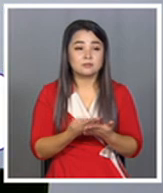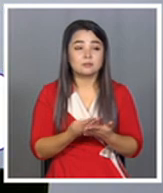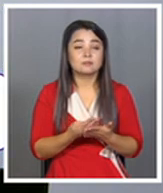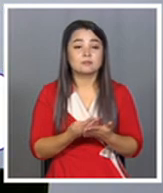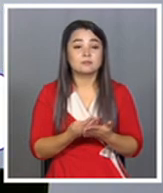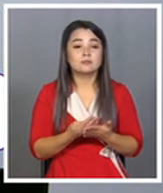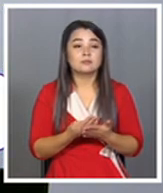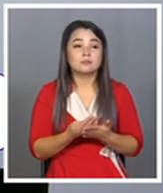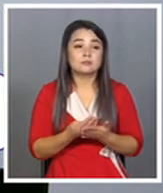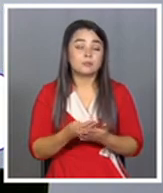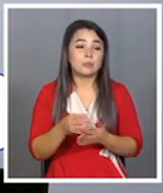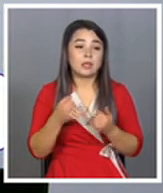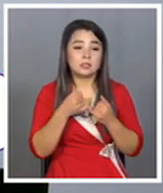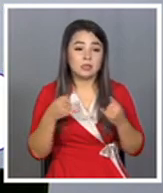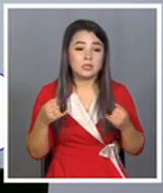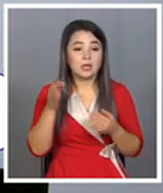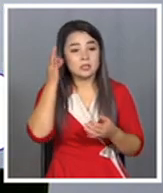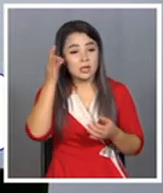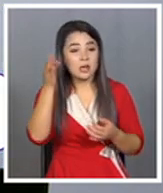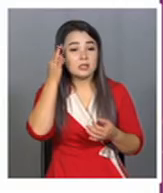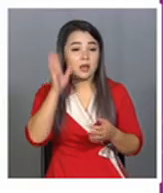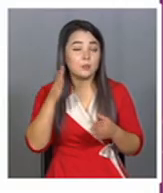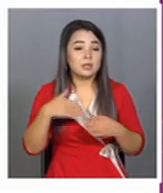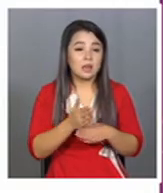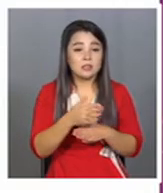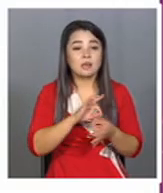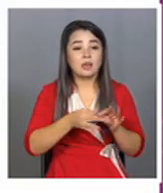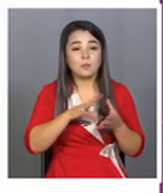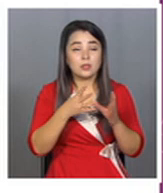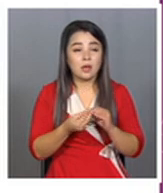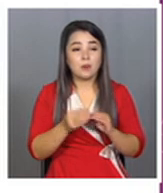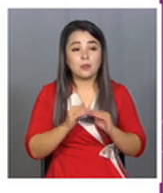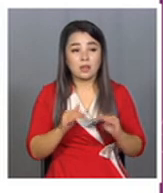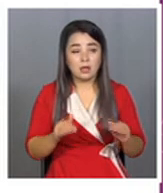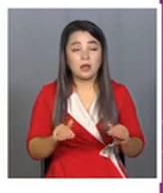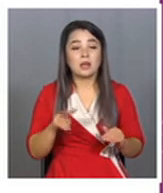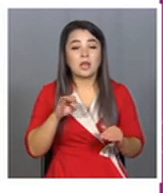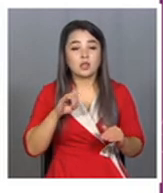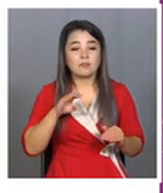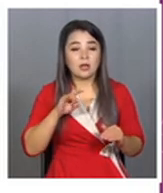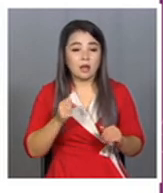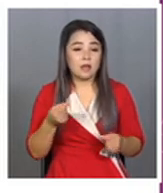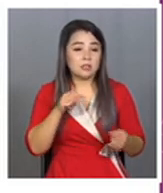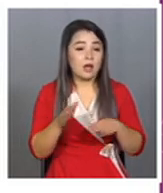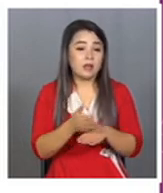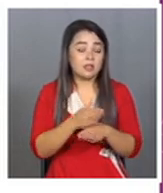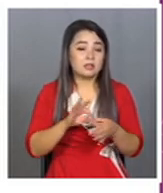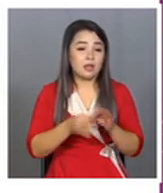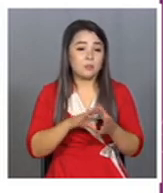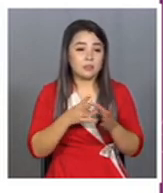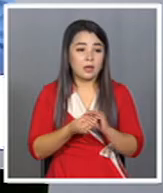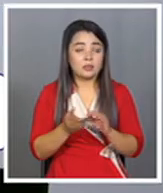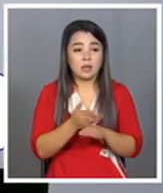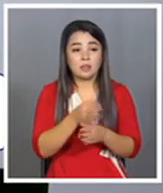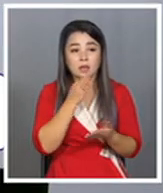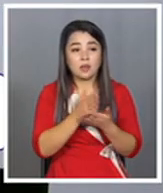жаңағы тік сызықтармен бөлінген бұл балалар литосфералық тақталары бір-бірінен ажырап бара жатқан.